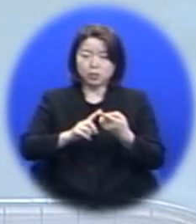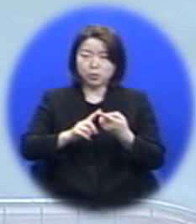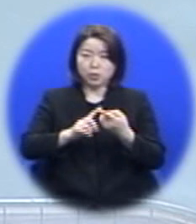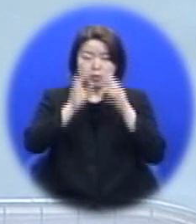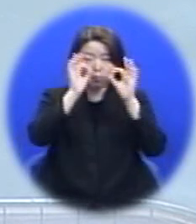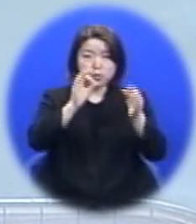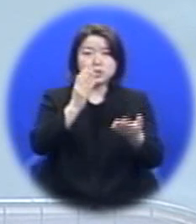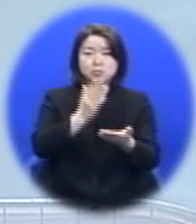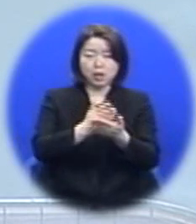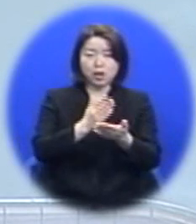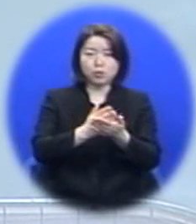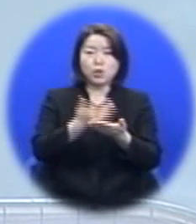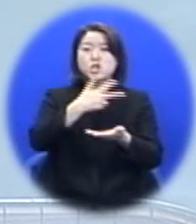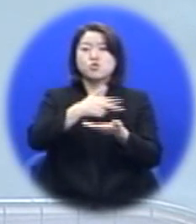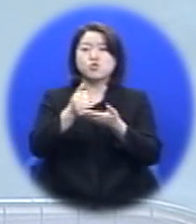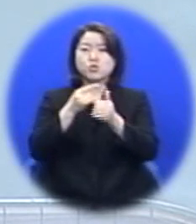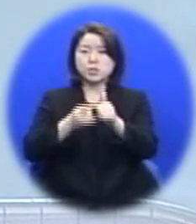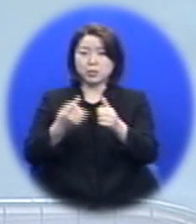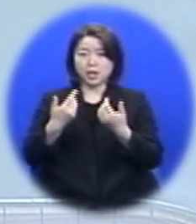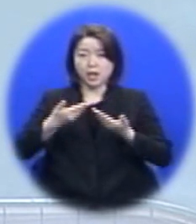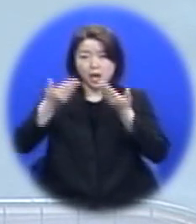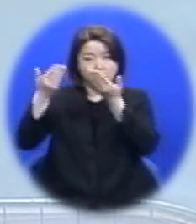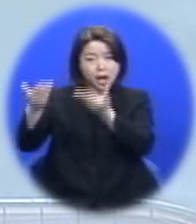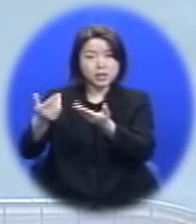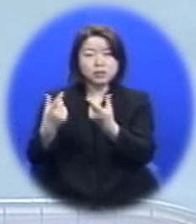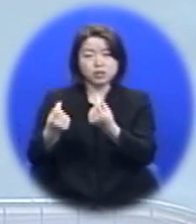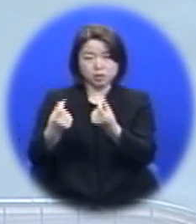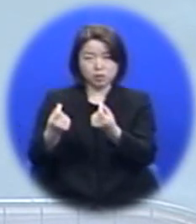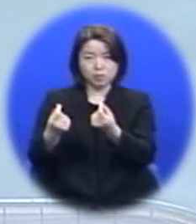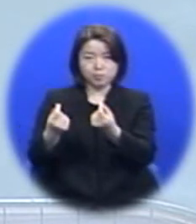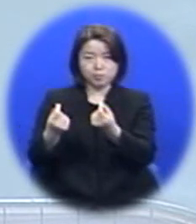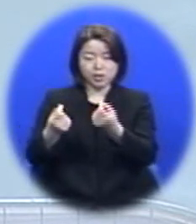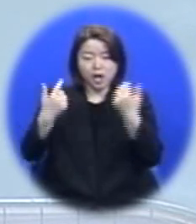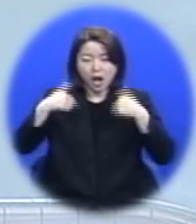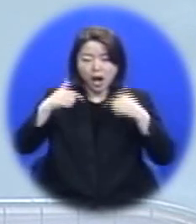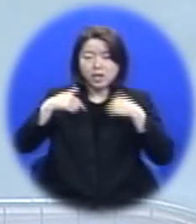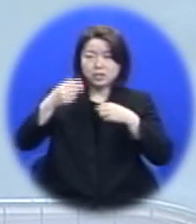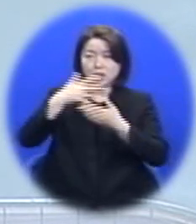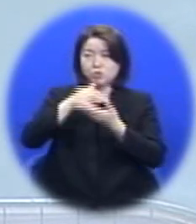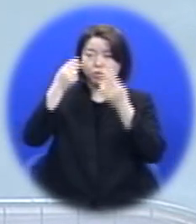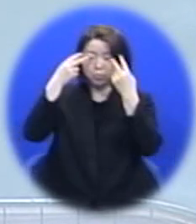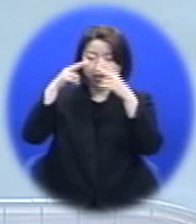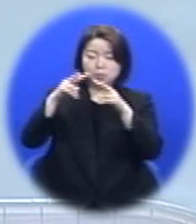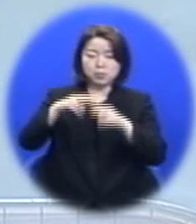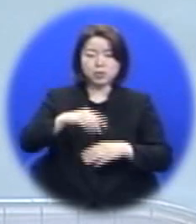하듯 하고 항상 주님을 바라보면서 부모님께 말하고 대하라는